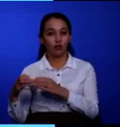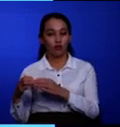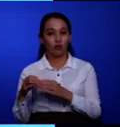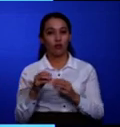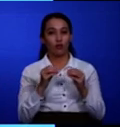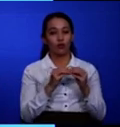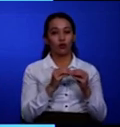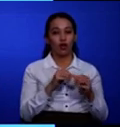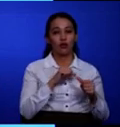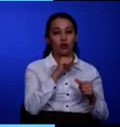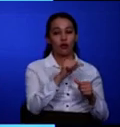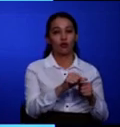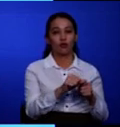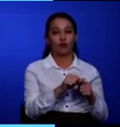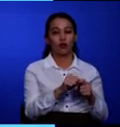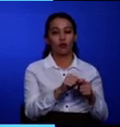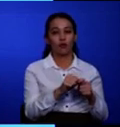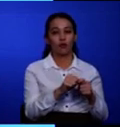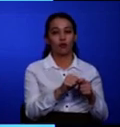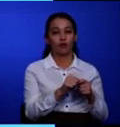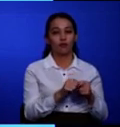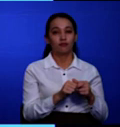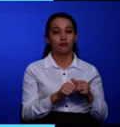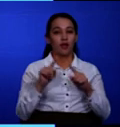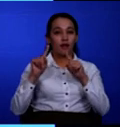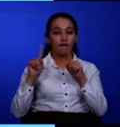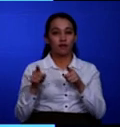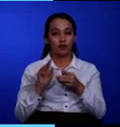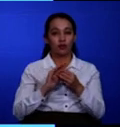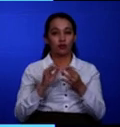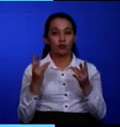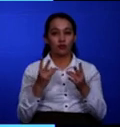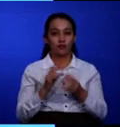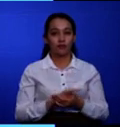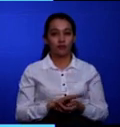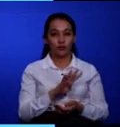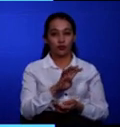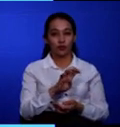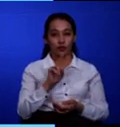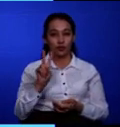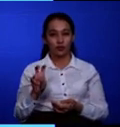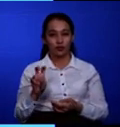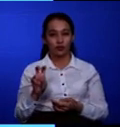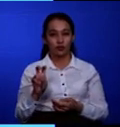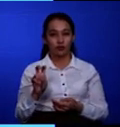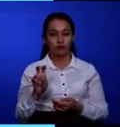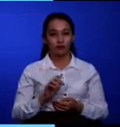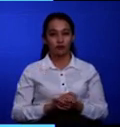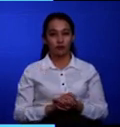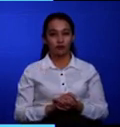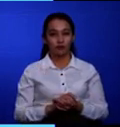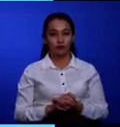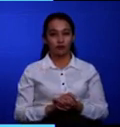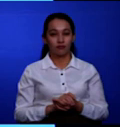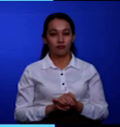olamiz va ularning hammasini qavsni ichiga yozamiz. 4 ta yuzlik bilan 2 ta yuzlikning yig'indisiga qolgan 9 ta